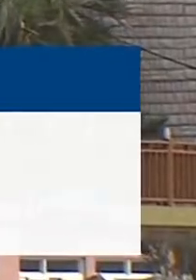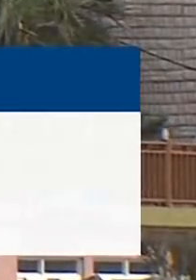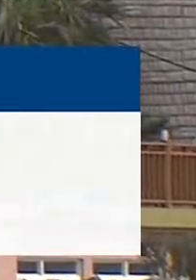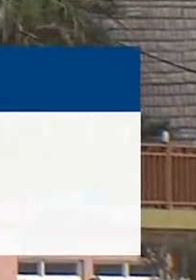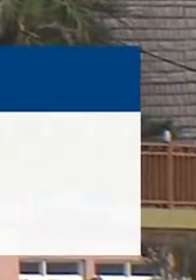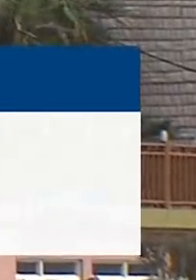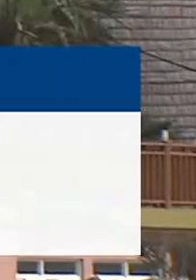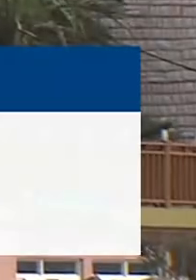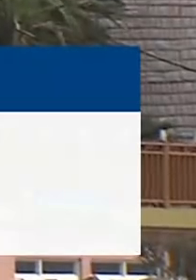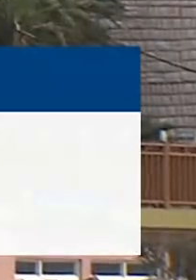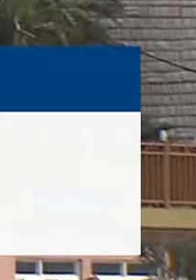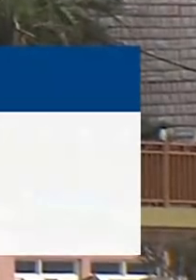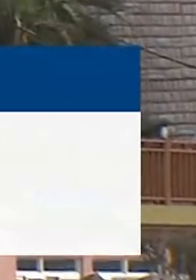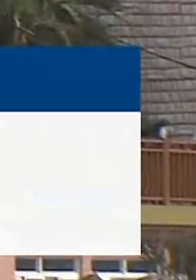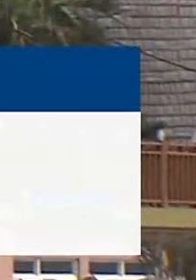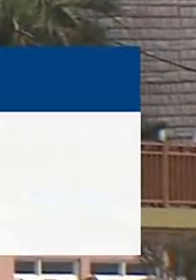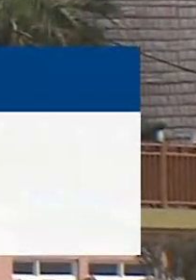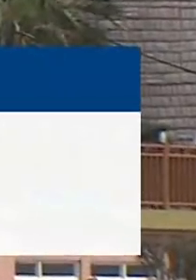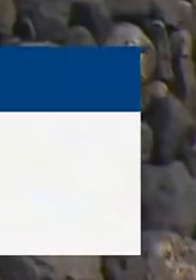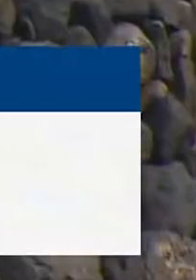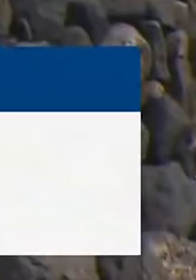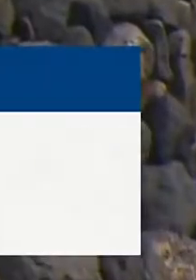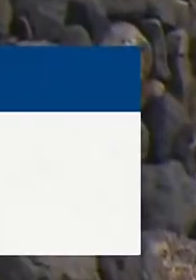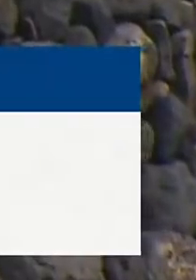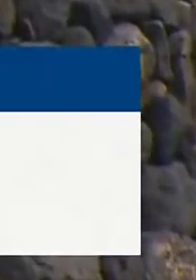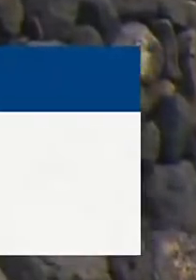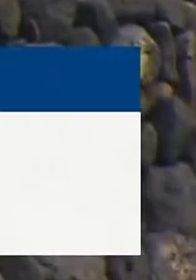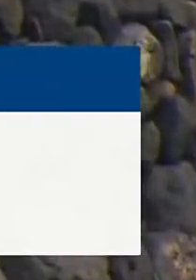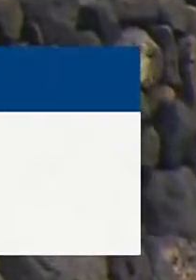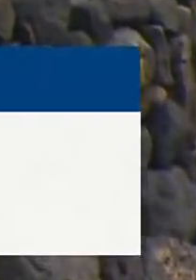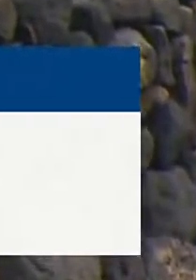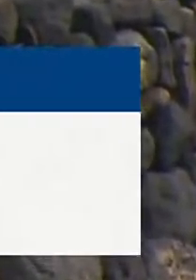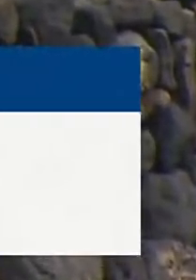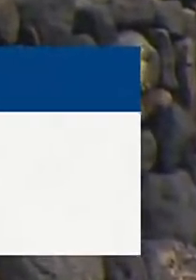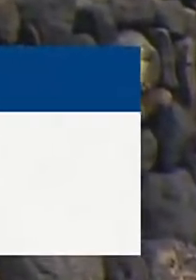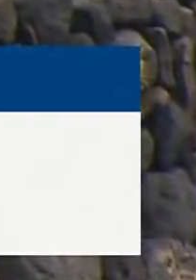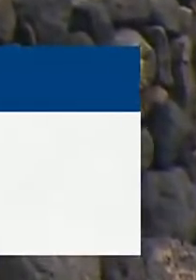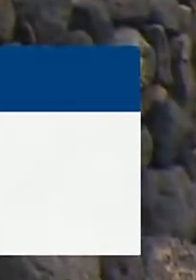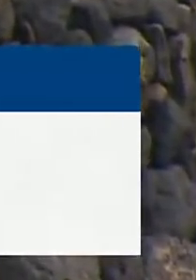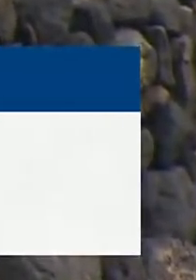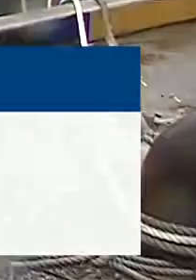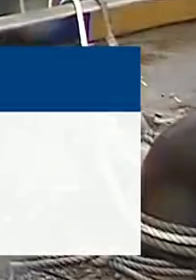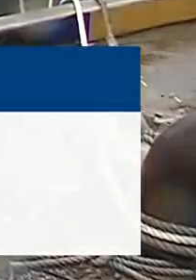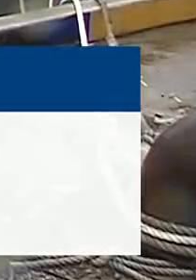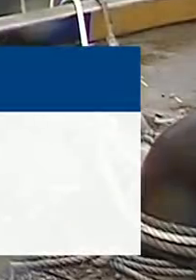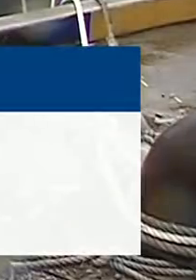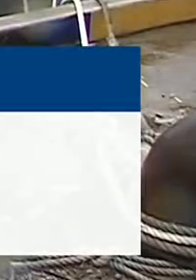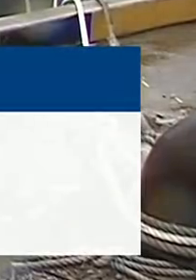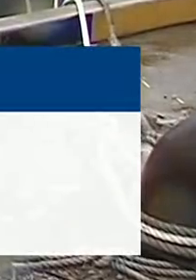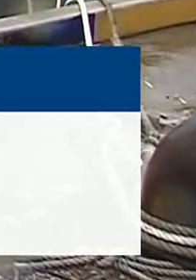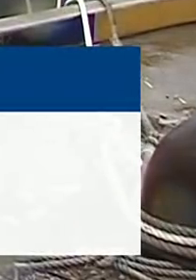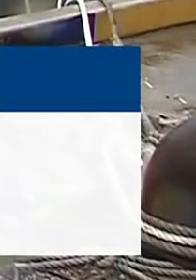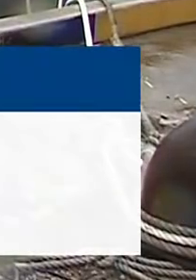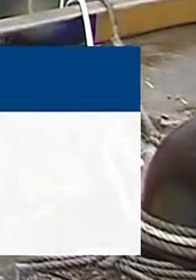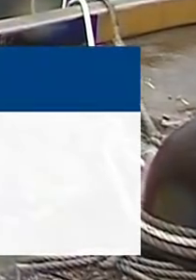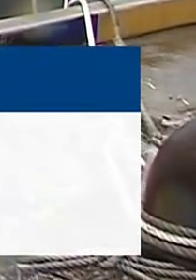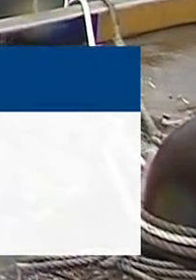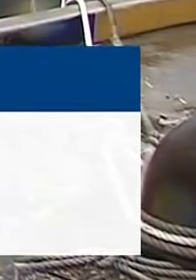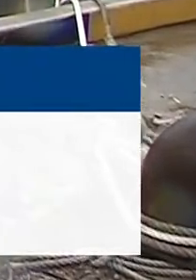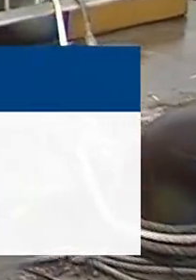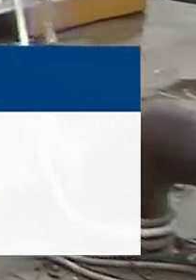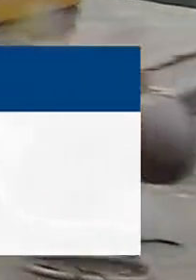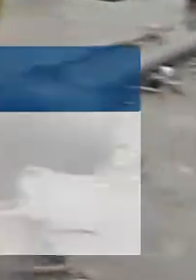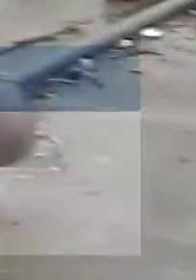태풍까지 겹쳐서 정말 어려운데요. 또 이어서 뭐 10월 달에 또 큰 태풍이 온다고 고심들이 말이